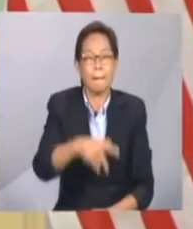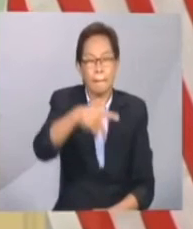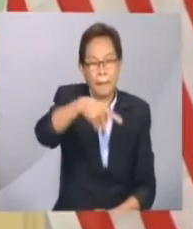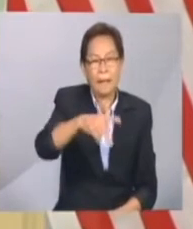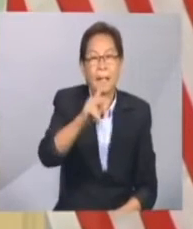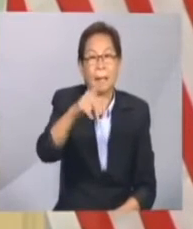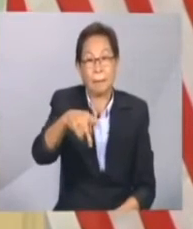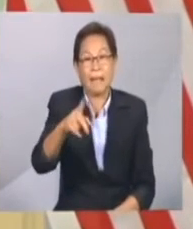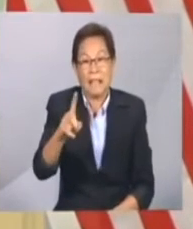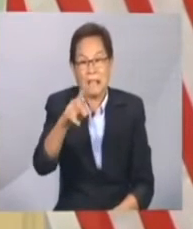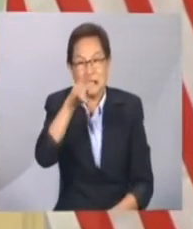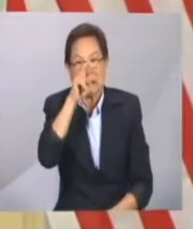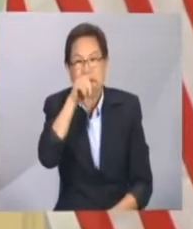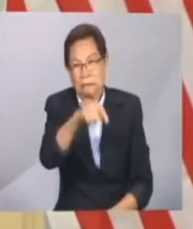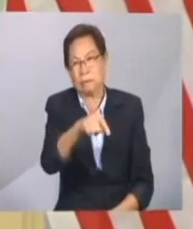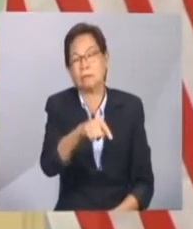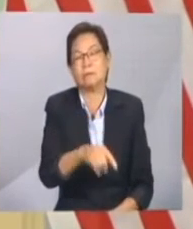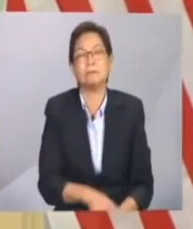PKPD diperketatkan.